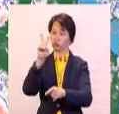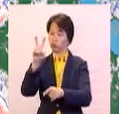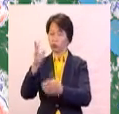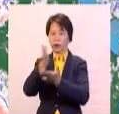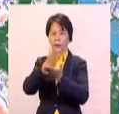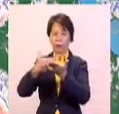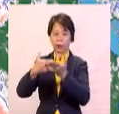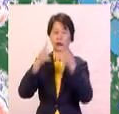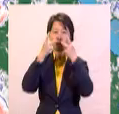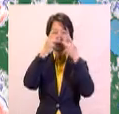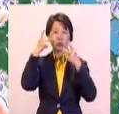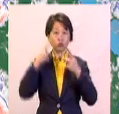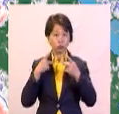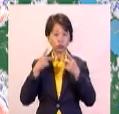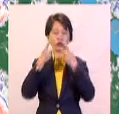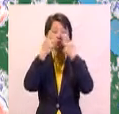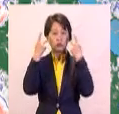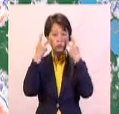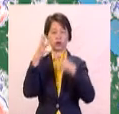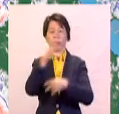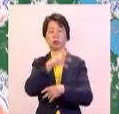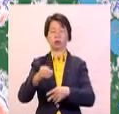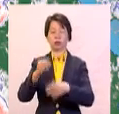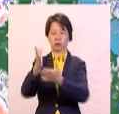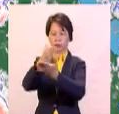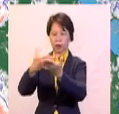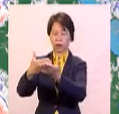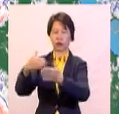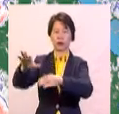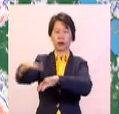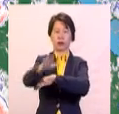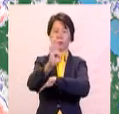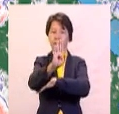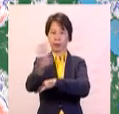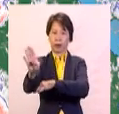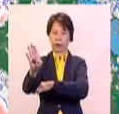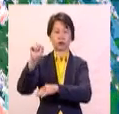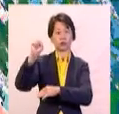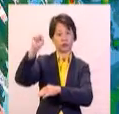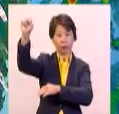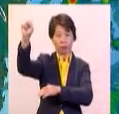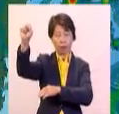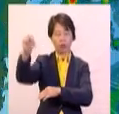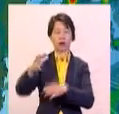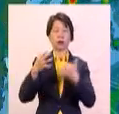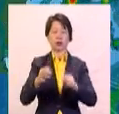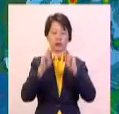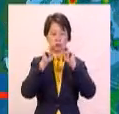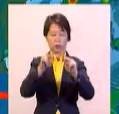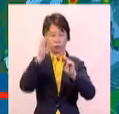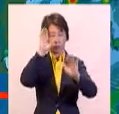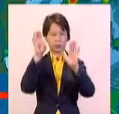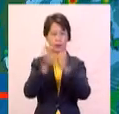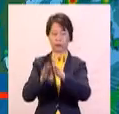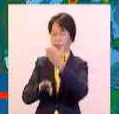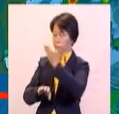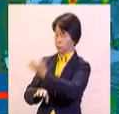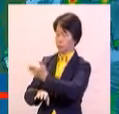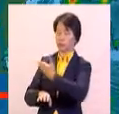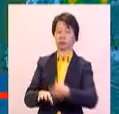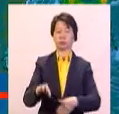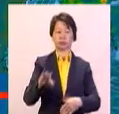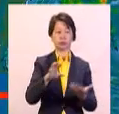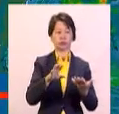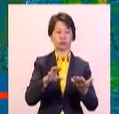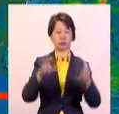bahagian melibatkan Kuching terutamanya dan juga di bahagian pantai barat Negeri Sabah. Seterusnya kita perhatikan pula kepada paparan imej